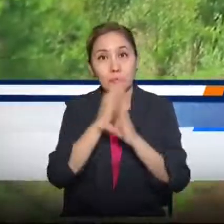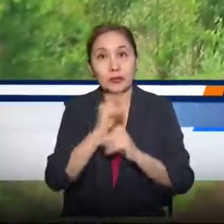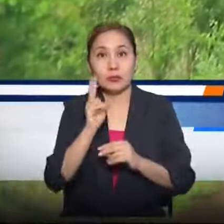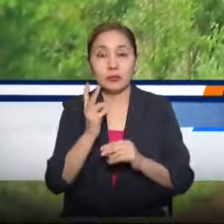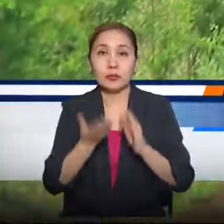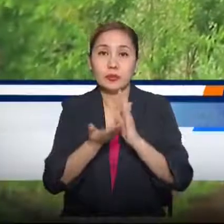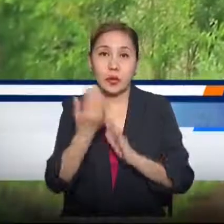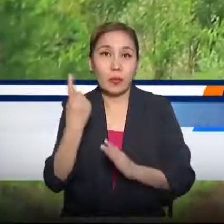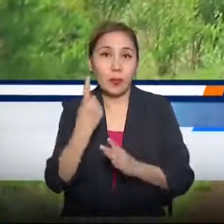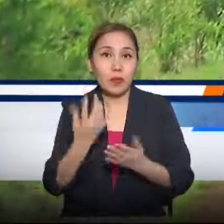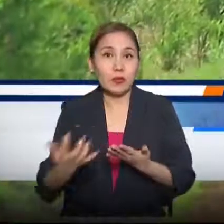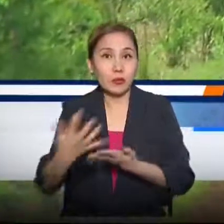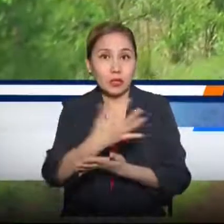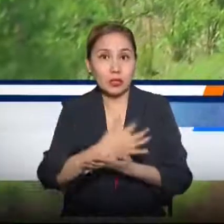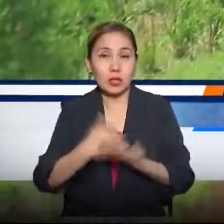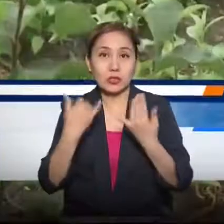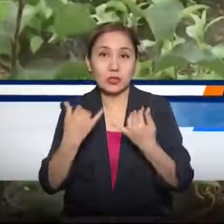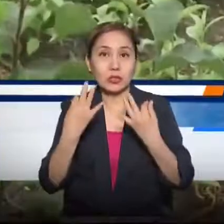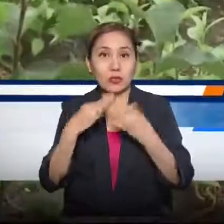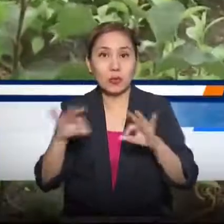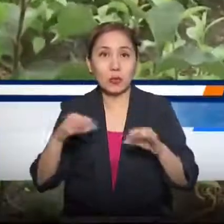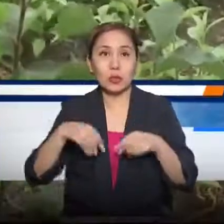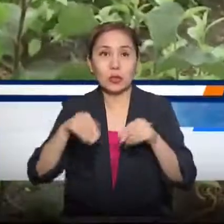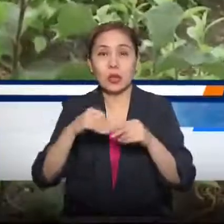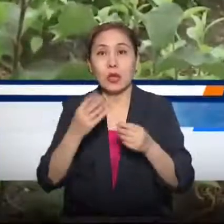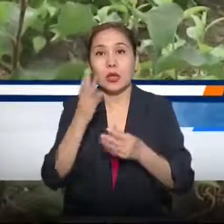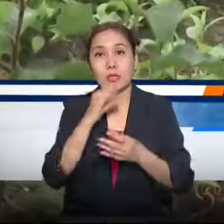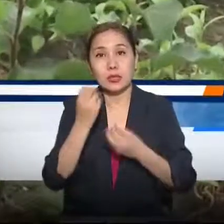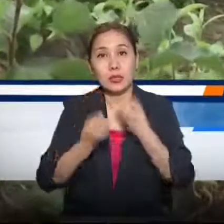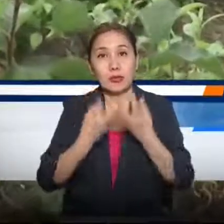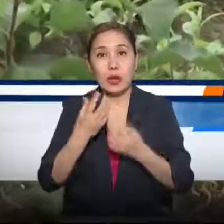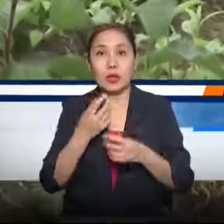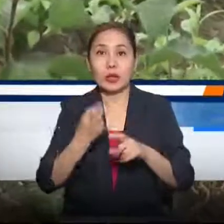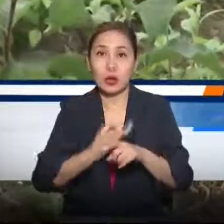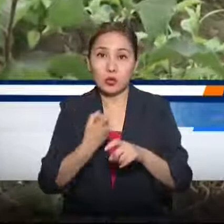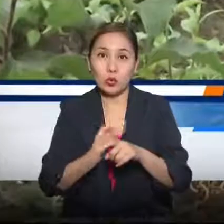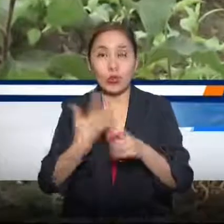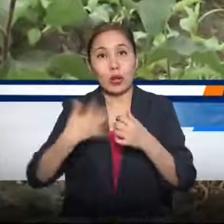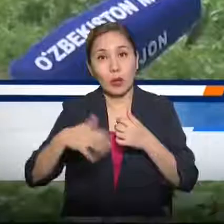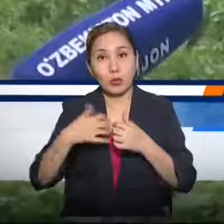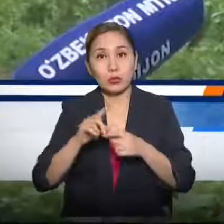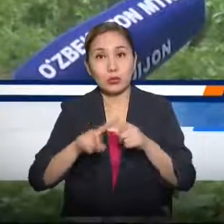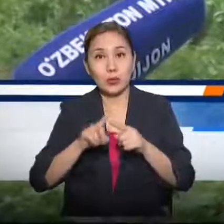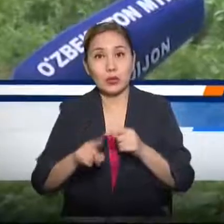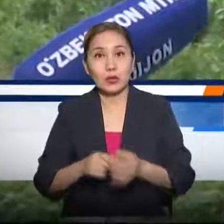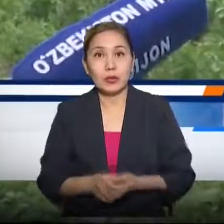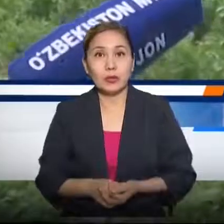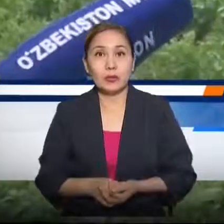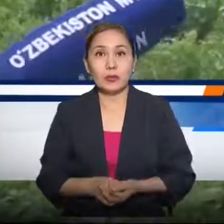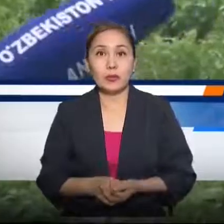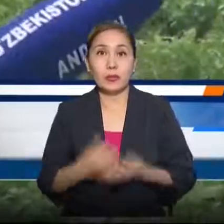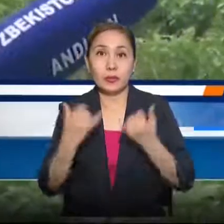свой первый урожай. Сейчас на свободных участках созревает картофель, следом пойдет и капуста.